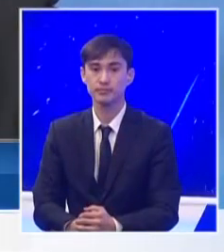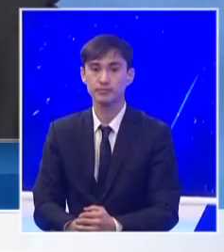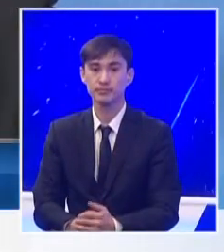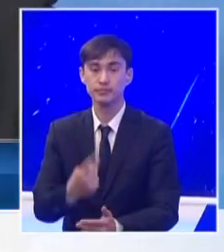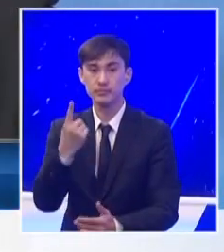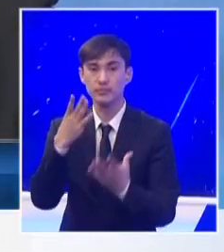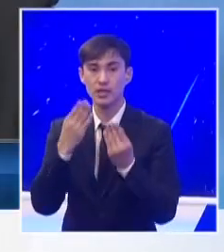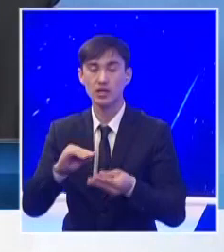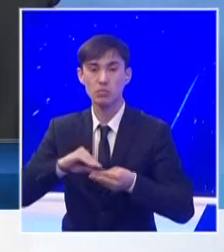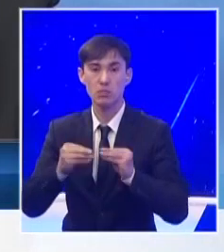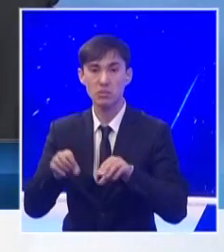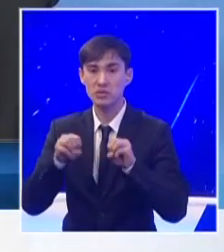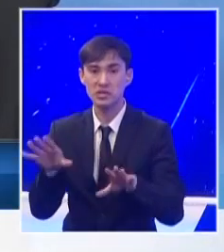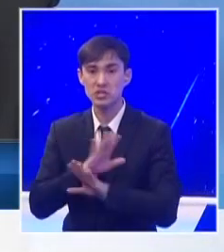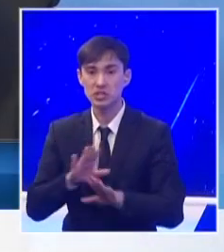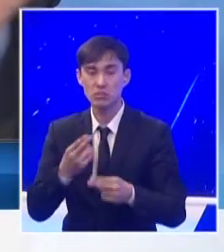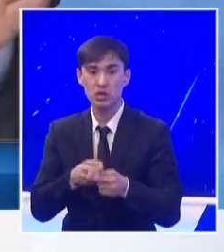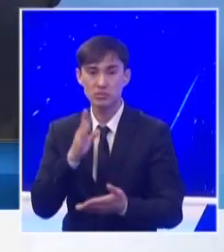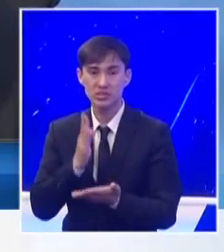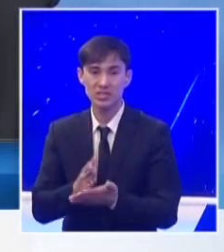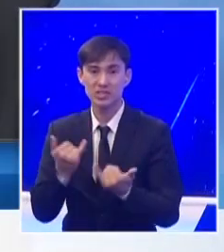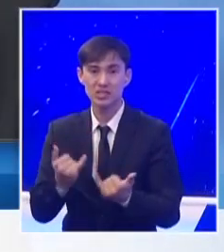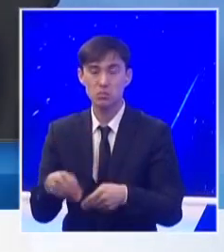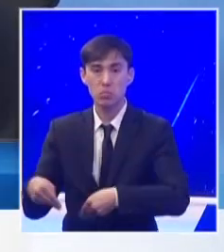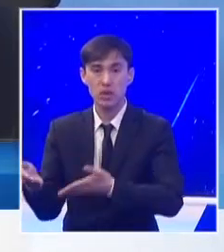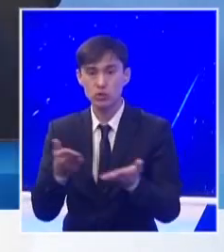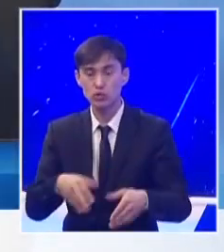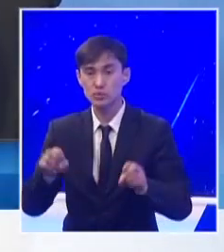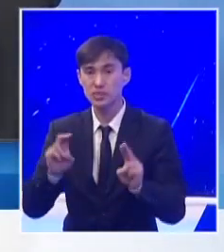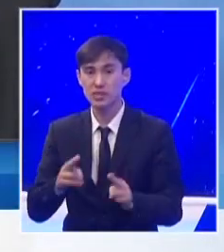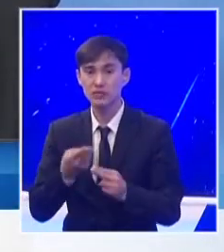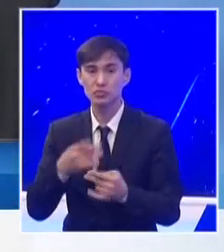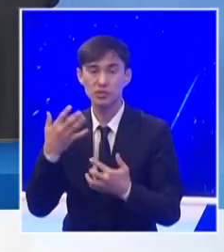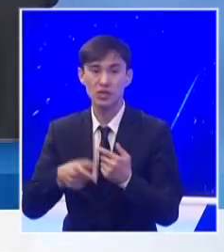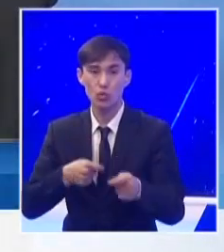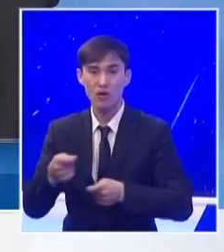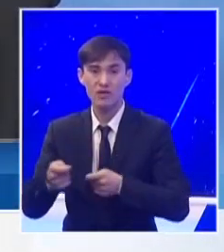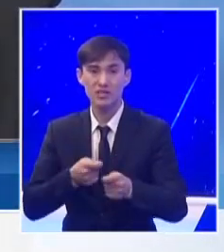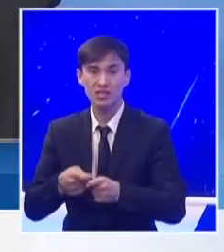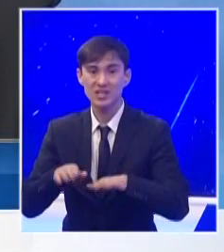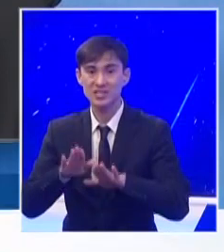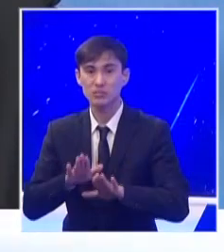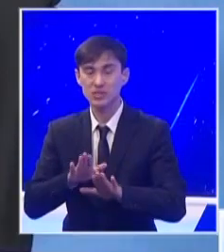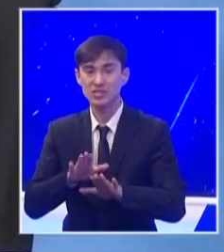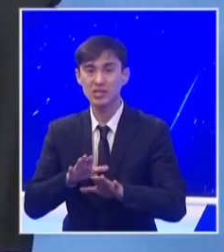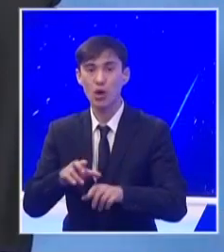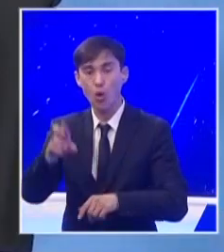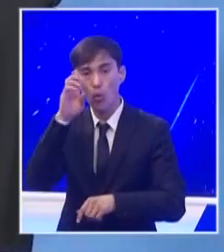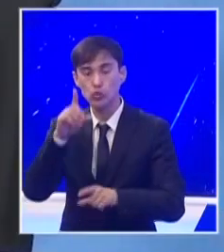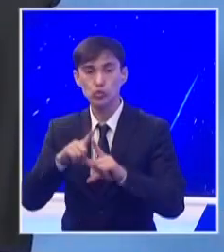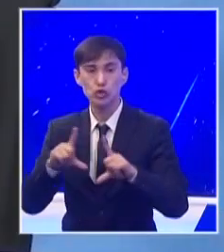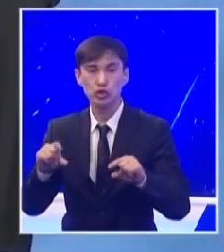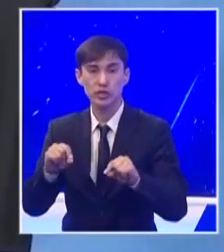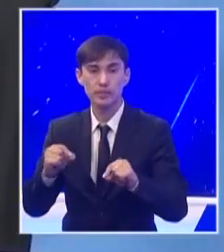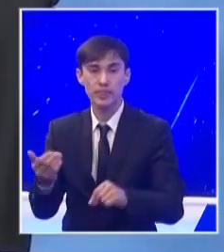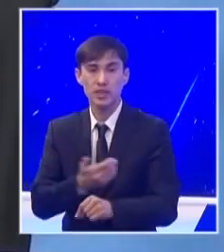За один день проблемы не решить, поэтому здесь находятся приглашенные специалисты, в том числе руководители и заместители госучреждений. Я также